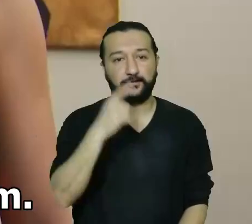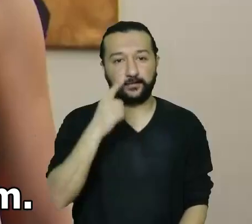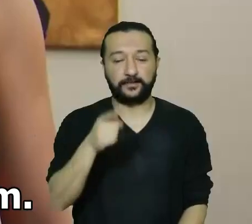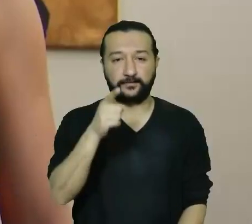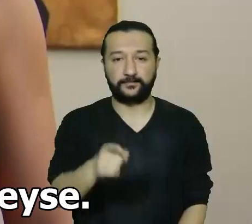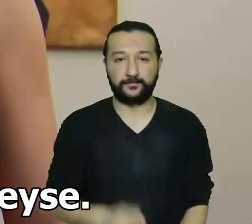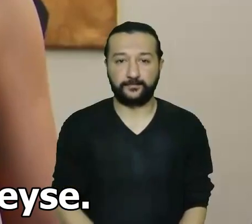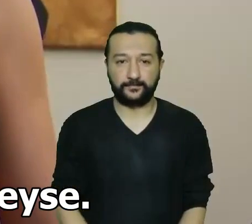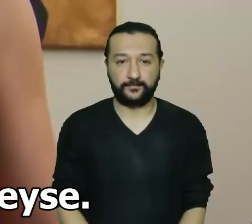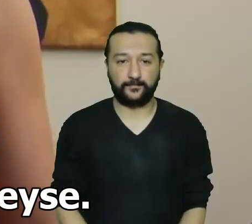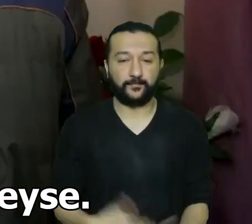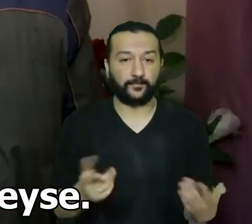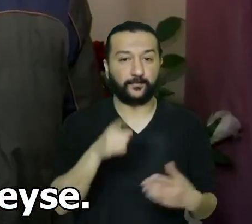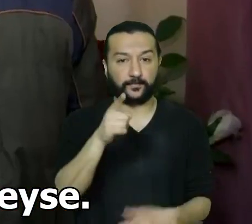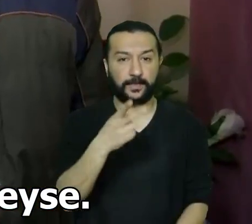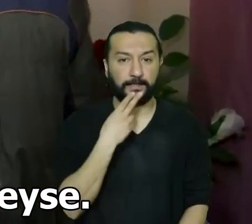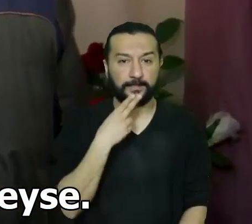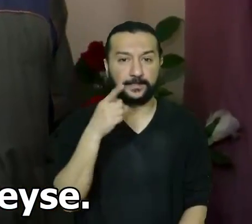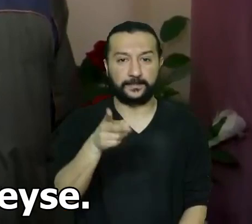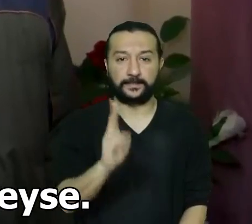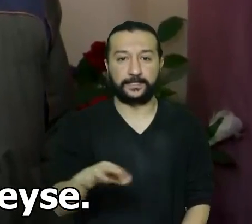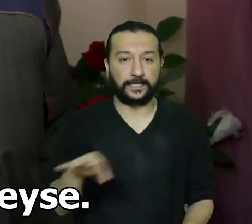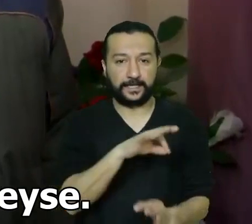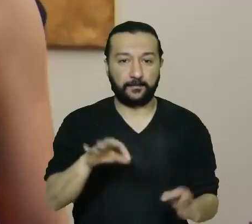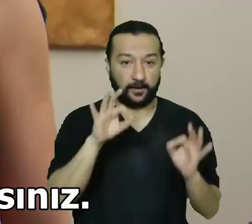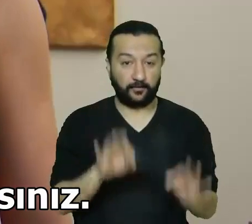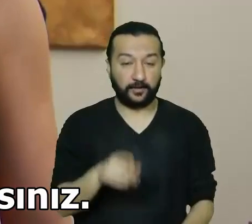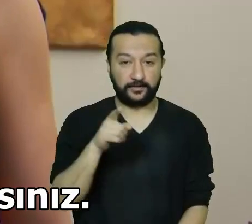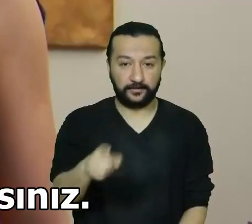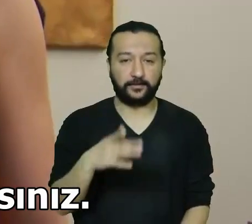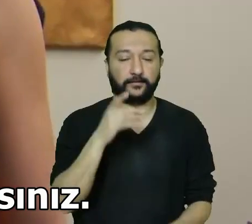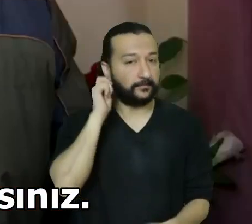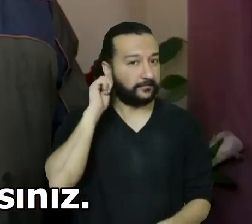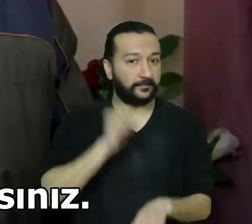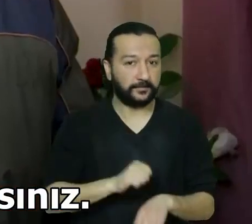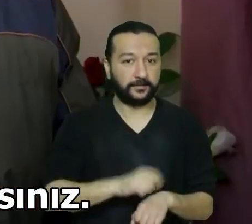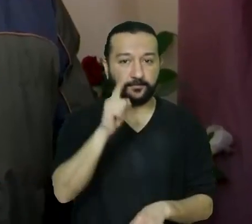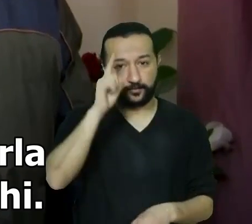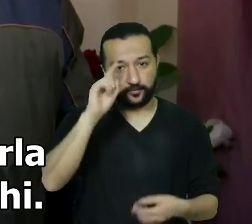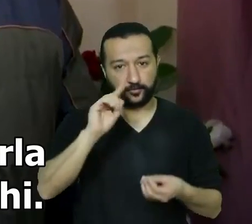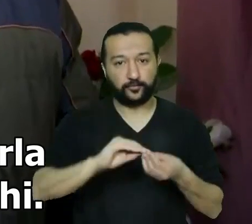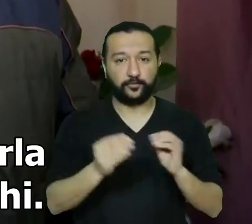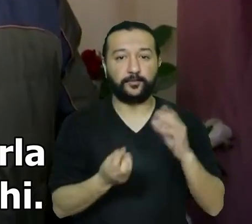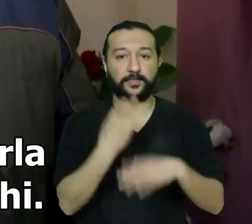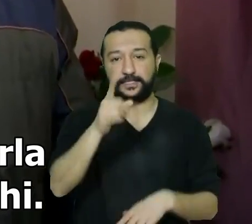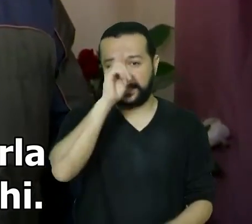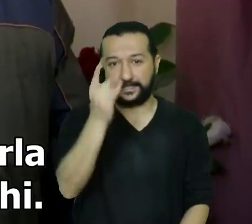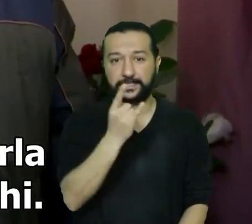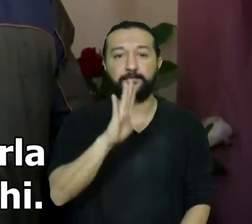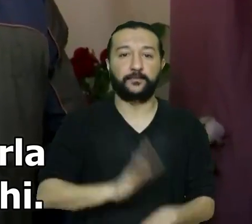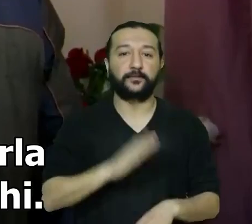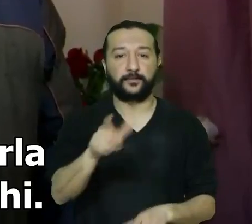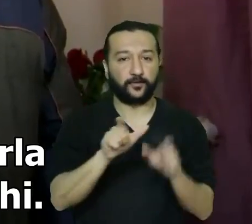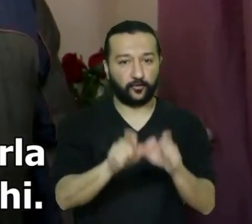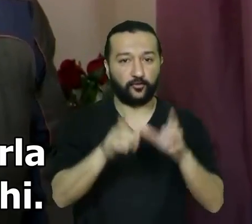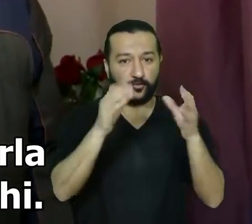bakalım. Soğanım, sizin keman da öyleyse maazallah başınıza bir iş açarsınız. Yalnız gezmeyin,